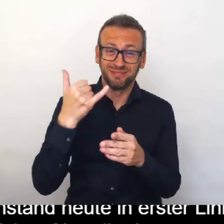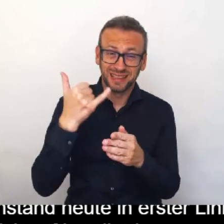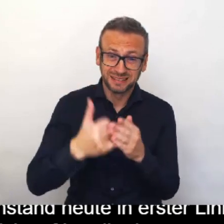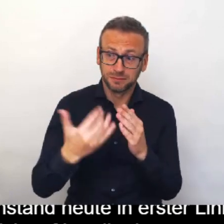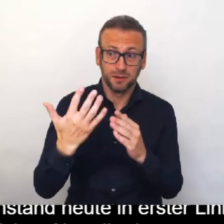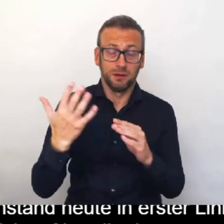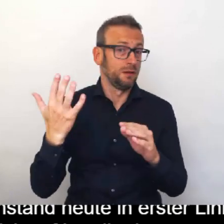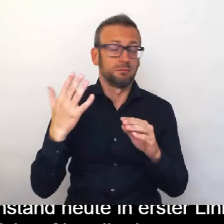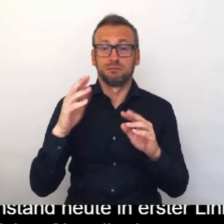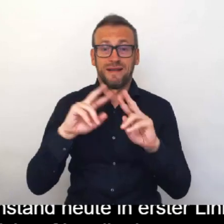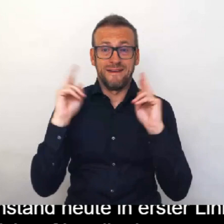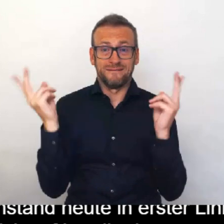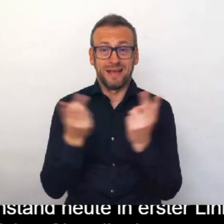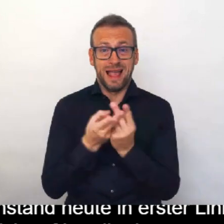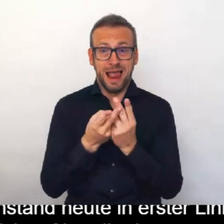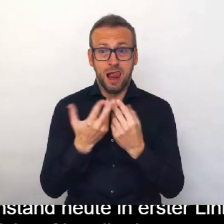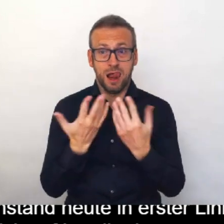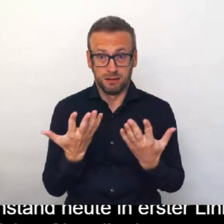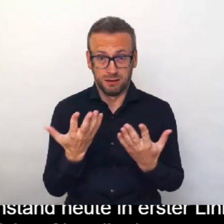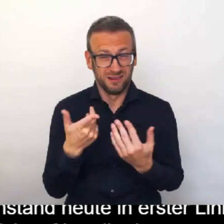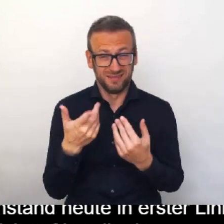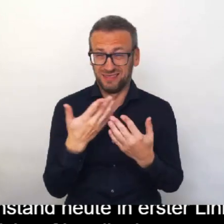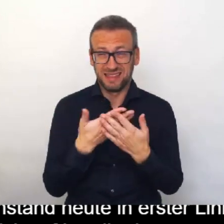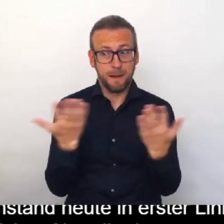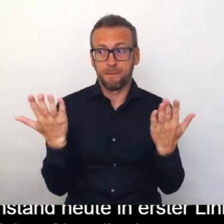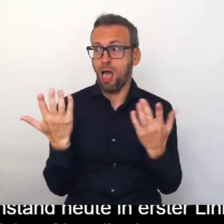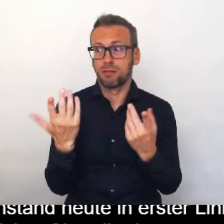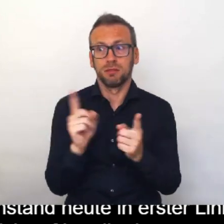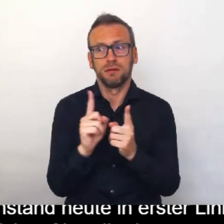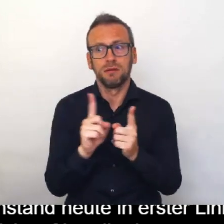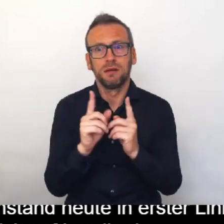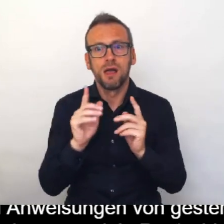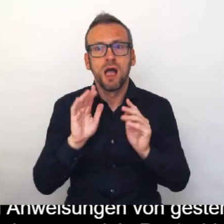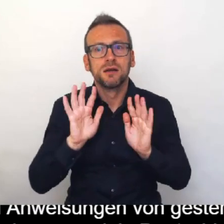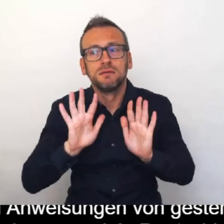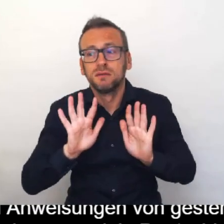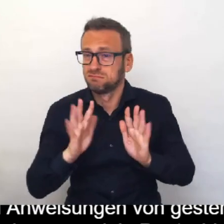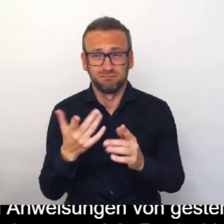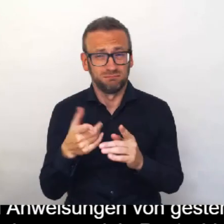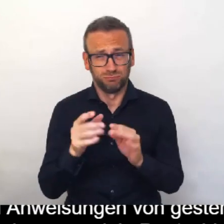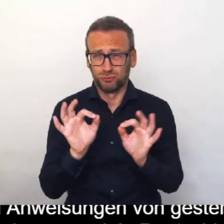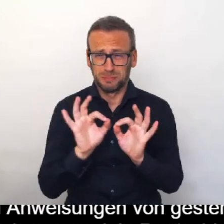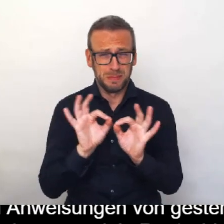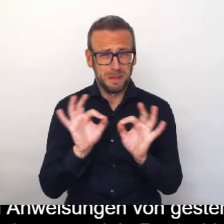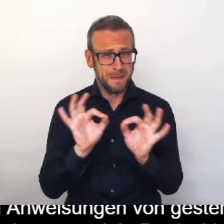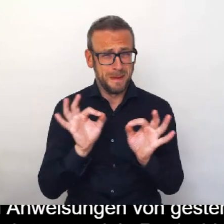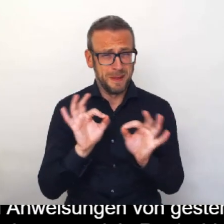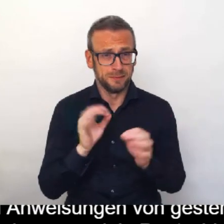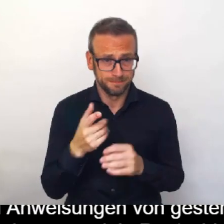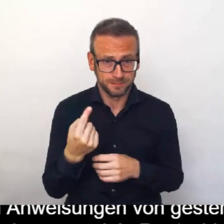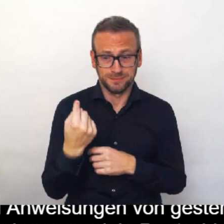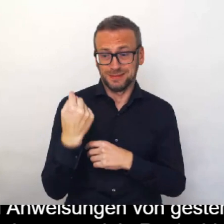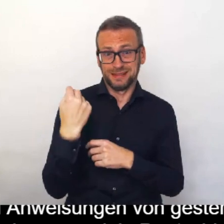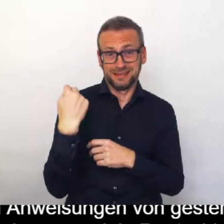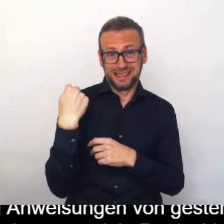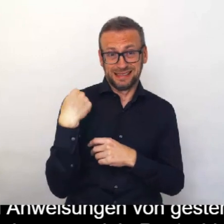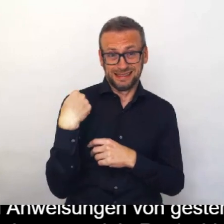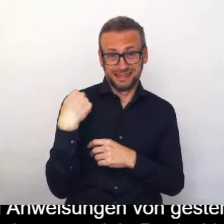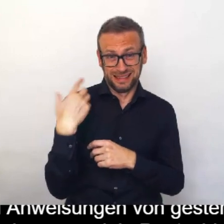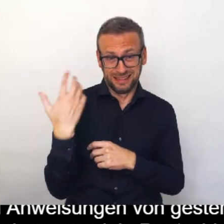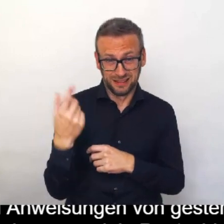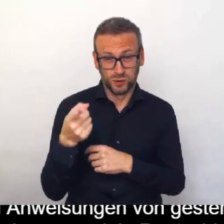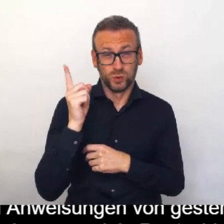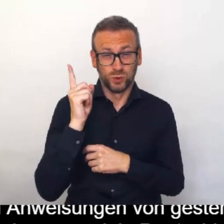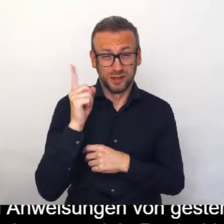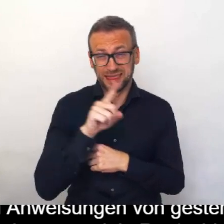dass man die Besorgnis der Überlastung des Krankenhaussystems hat. Wir hatten ja, oder Sie hatten ja davon berichtet, dass